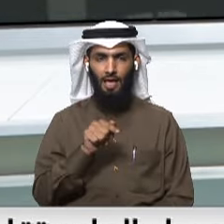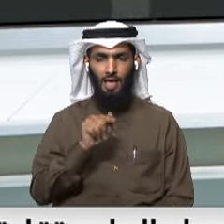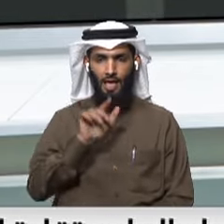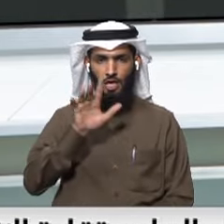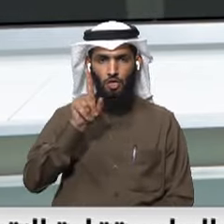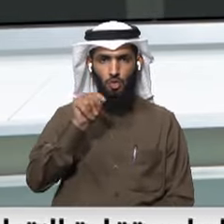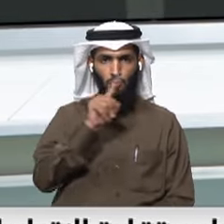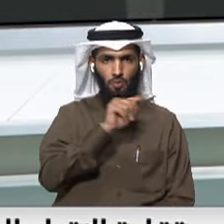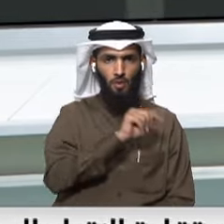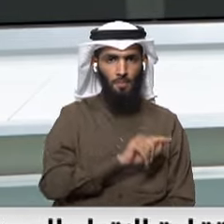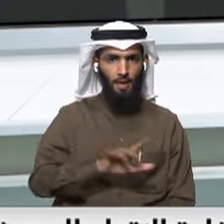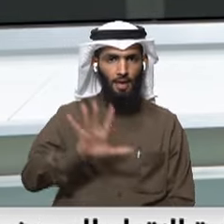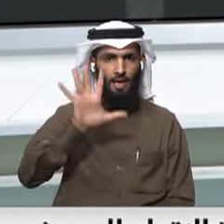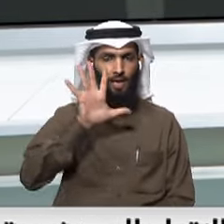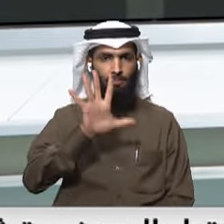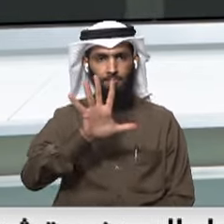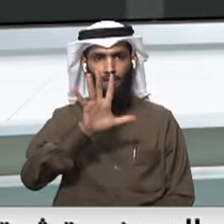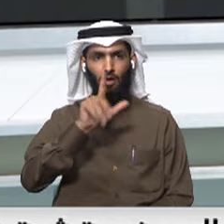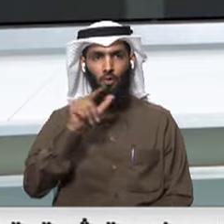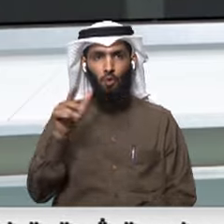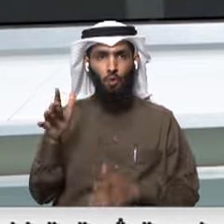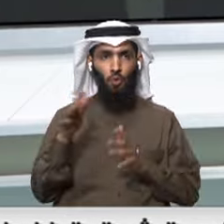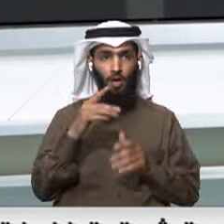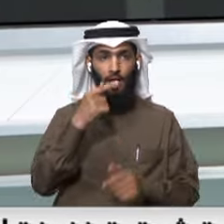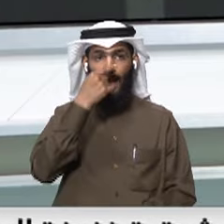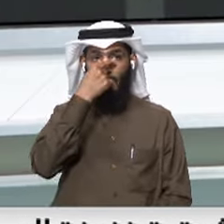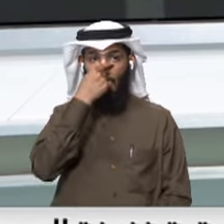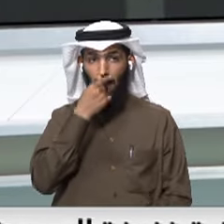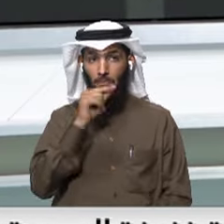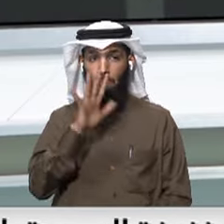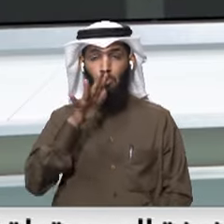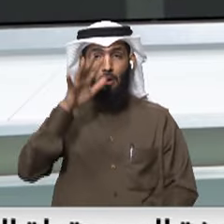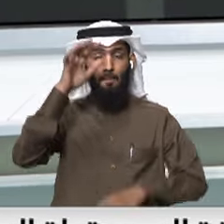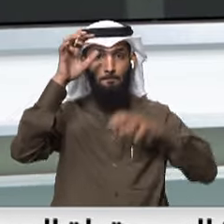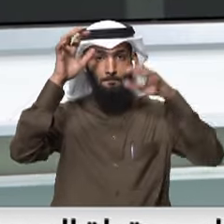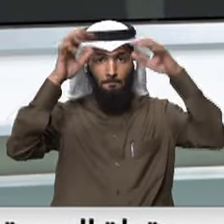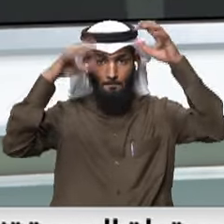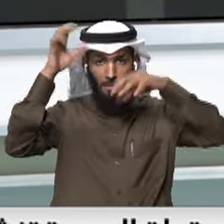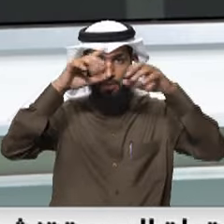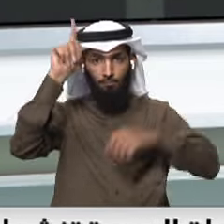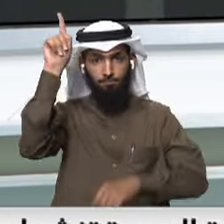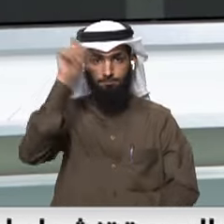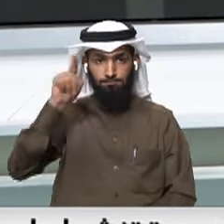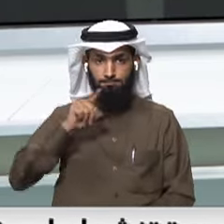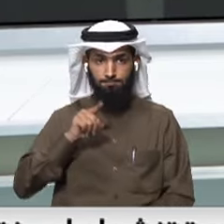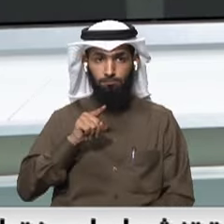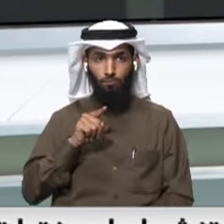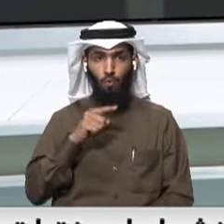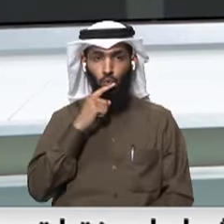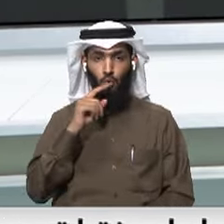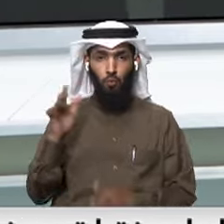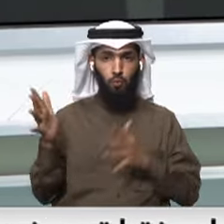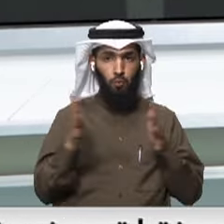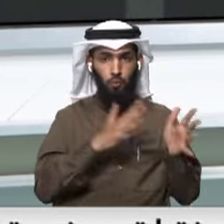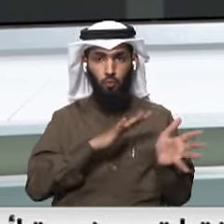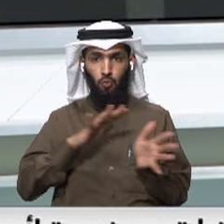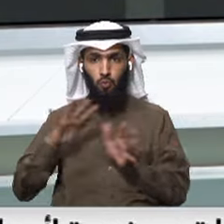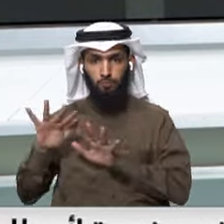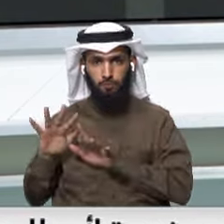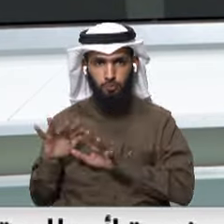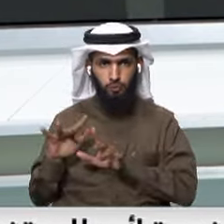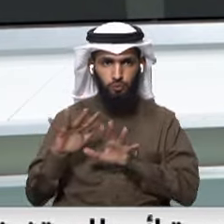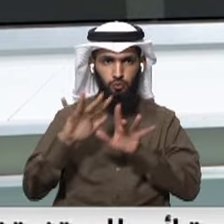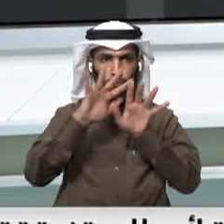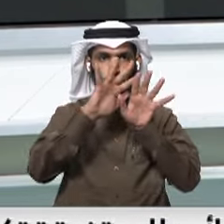القادمه ان شاء اجواء غير مستقره يوم الخميس فرصه لامطار رعديه والرياح جنوبيه شرقيه خفيفه الى